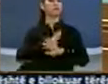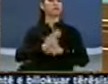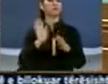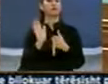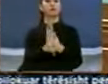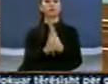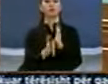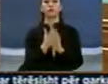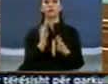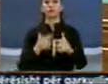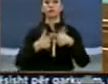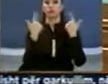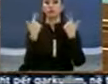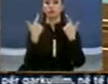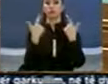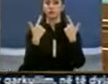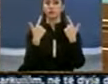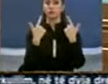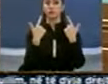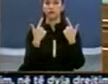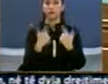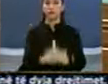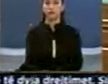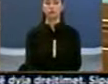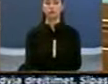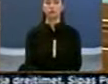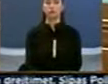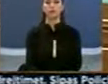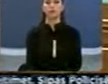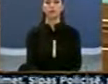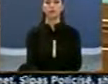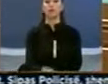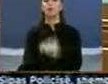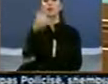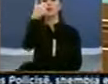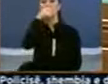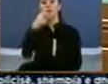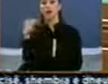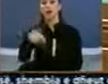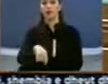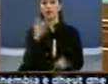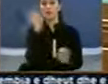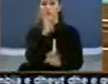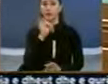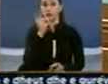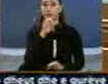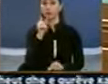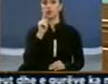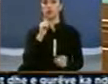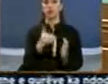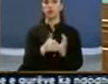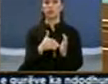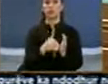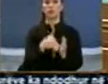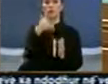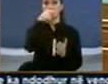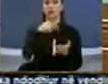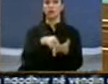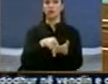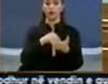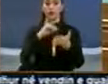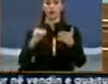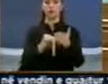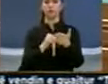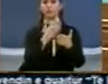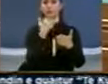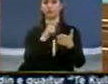thonë? Pse nuk është sot zoti Mustafa, s'ka arsye për me qenë sot, sepse kjo pikë nuk është në rand ditës